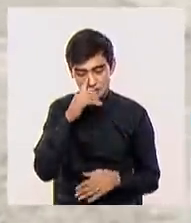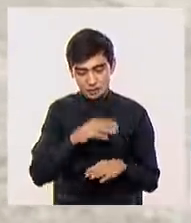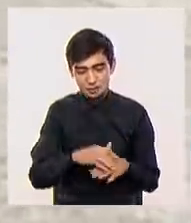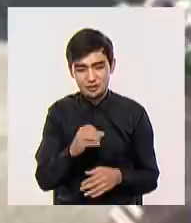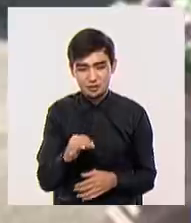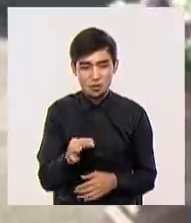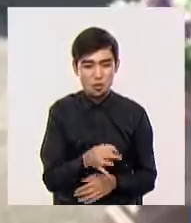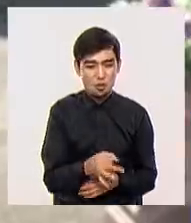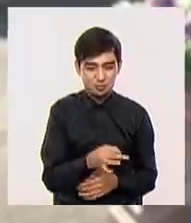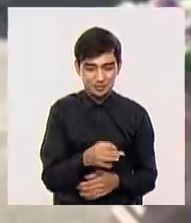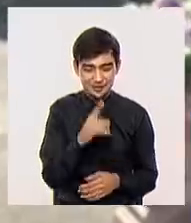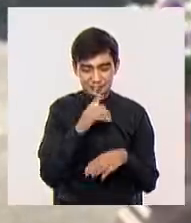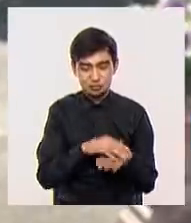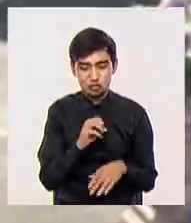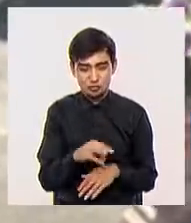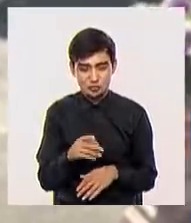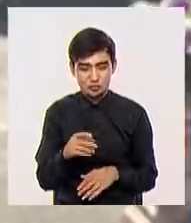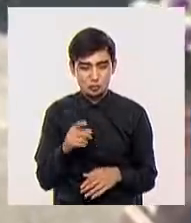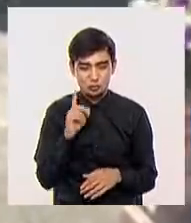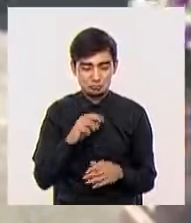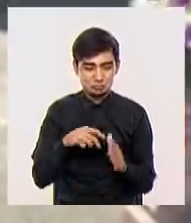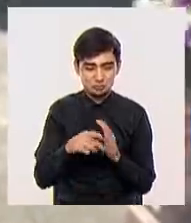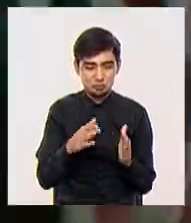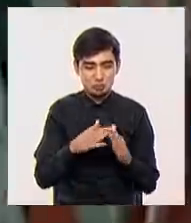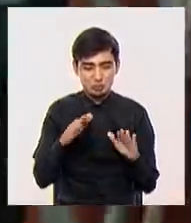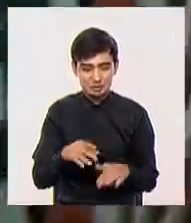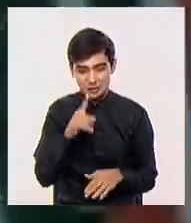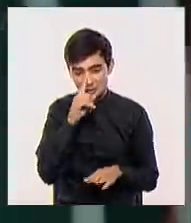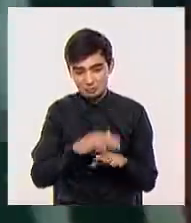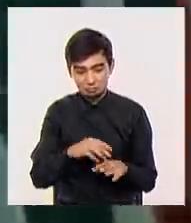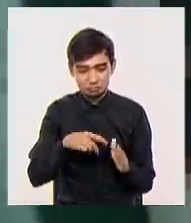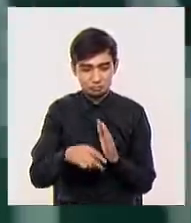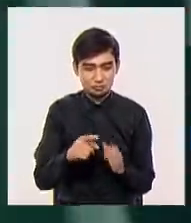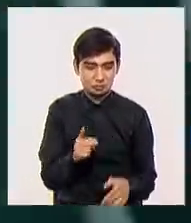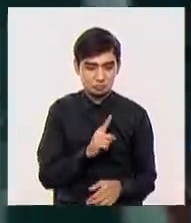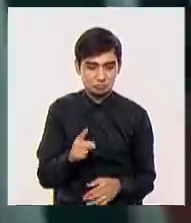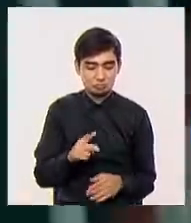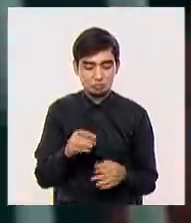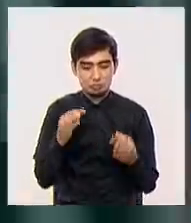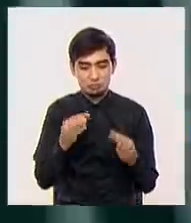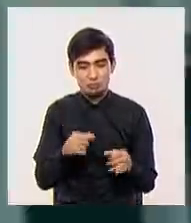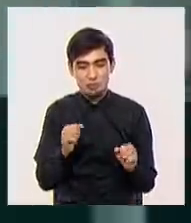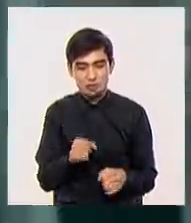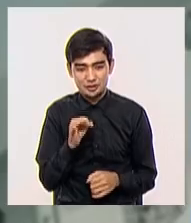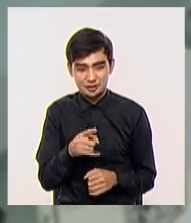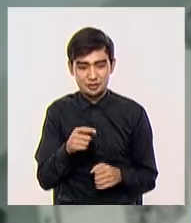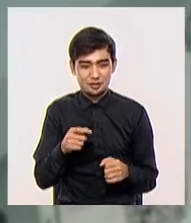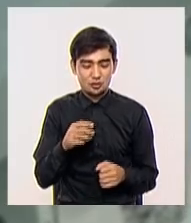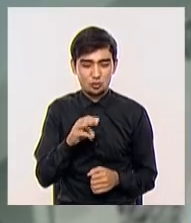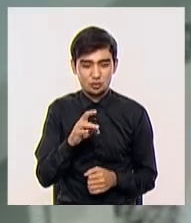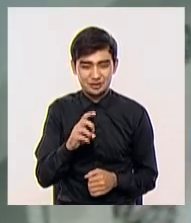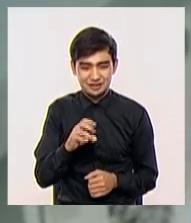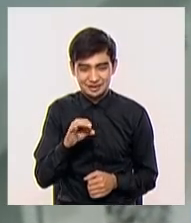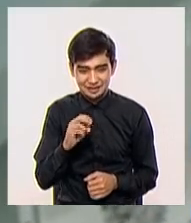облыс пен қалаға қарағанда қолжетімді. Тұрғын үйде орналасқан әкімдіктің ішіне емін еркін кіріп шығуға болады. Мұнда турникет те,